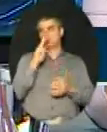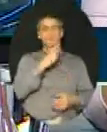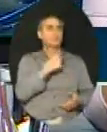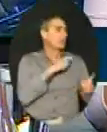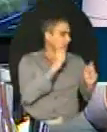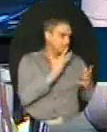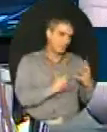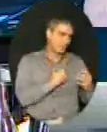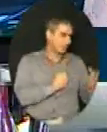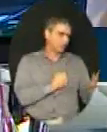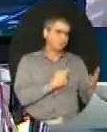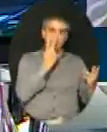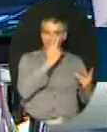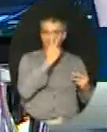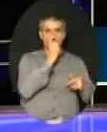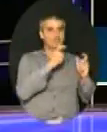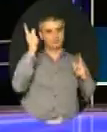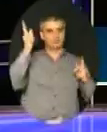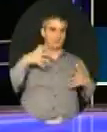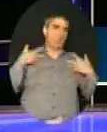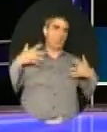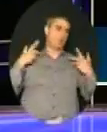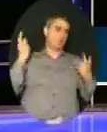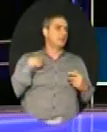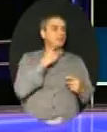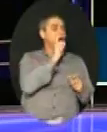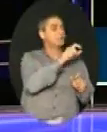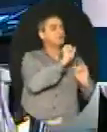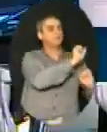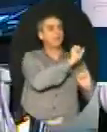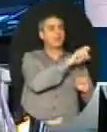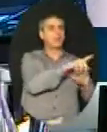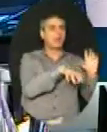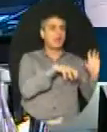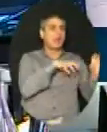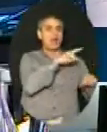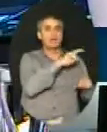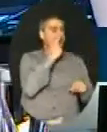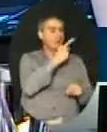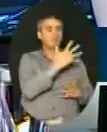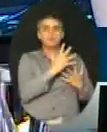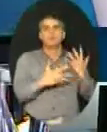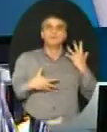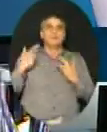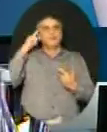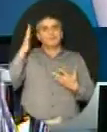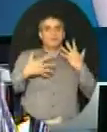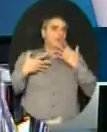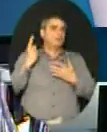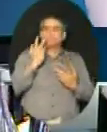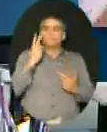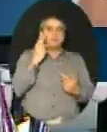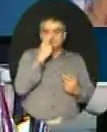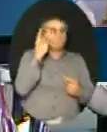אנשים בדיכאון, אנשים, כמובן שאנשי אלי רוקדים ושמחים, אני מדברת איתך על אנשי אריה. בוא נעשה חלוקה ברורה, מה זה שעשייה בלסנו. הם לא יודעים מה קורה, הם מנסים לשמוע מה